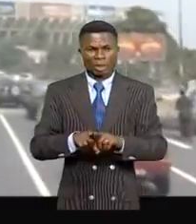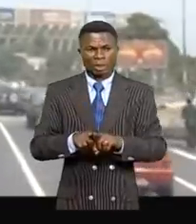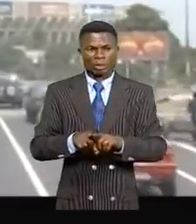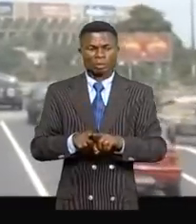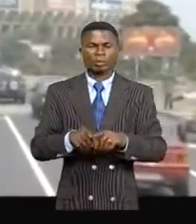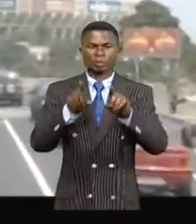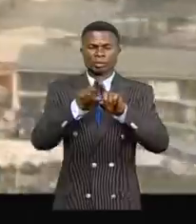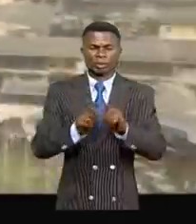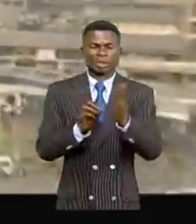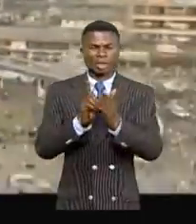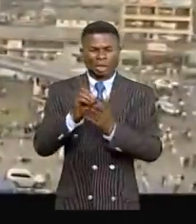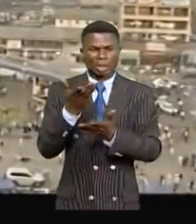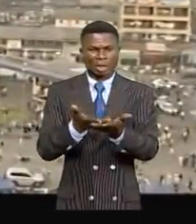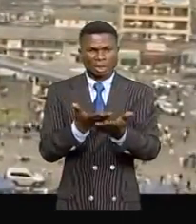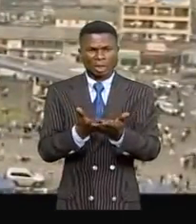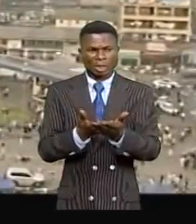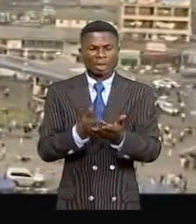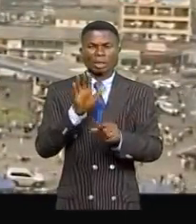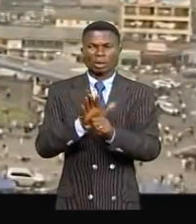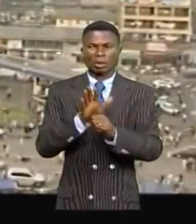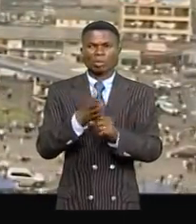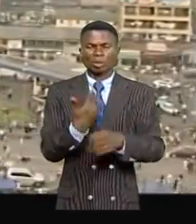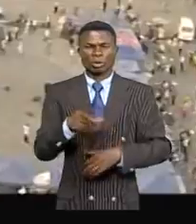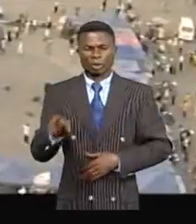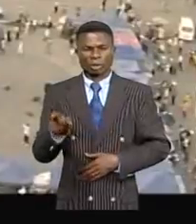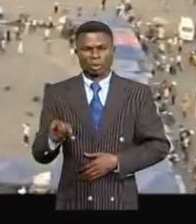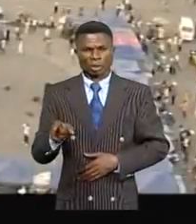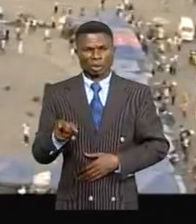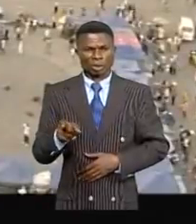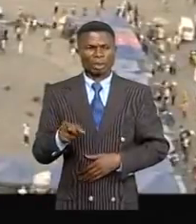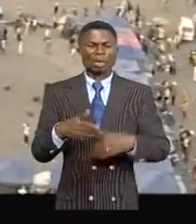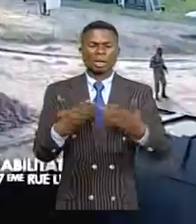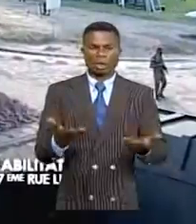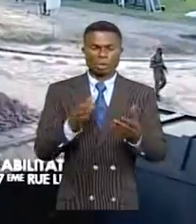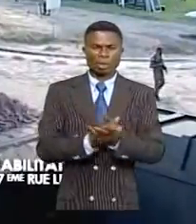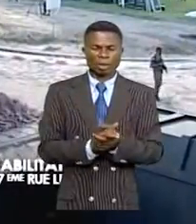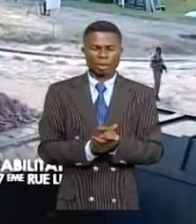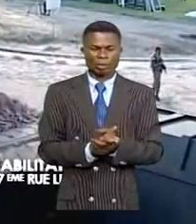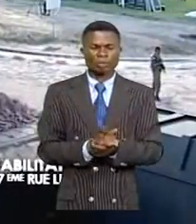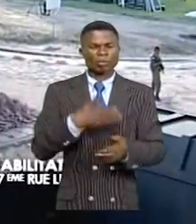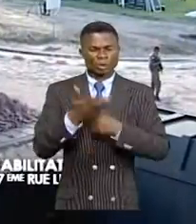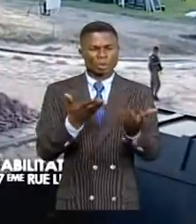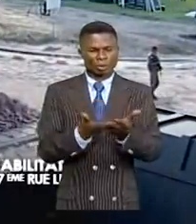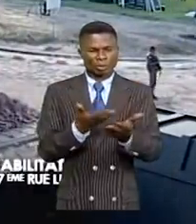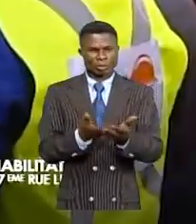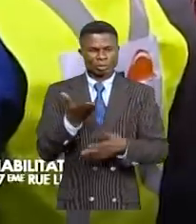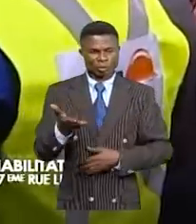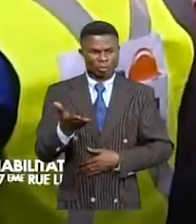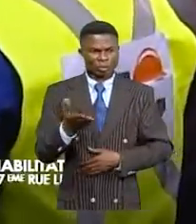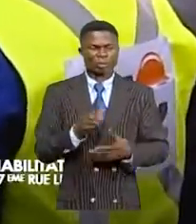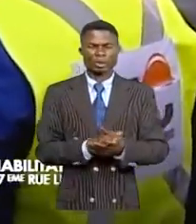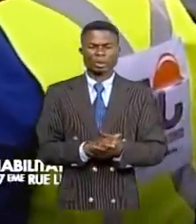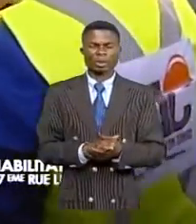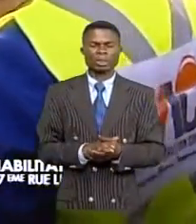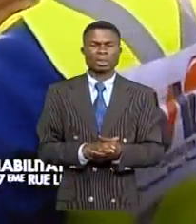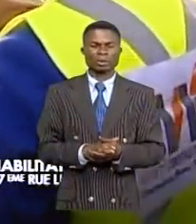dignes d'une mégalopole de plus de 12 millions d'habitants au cœur de l'Afrique pour éviter les embouteillages. Une des priorités du président